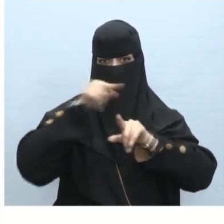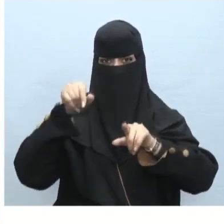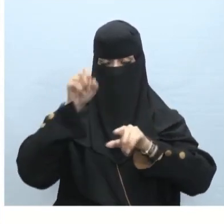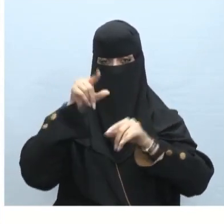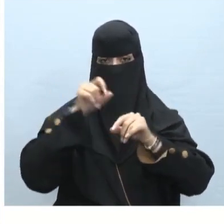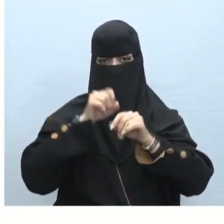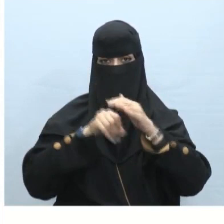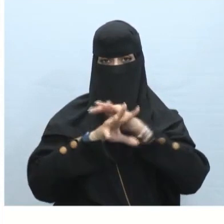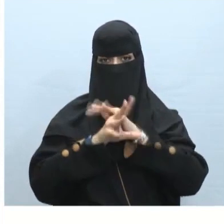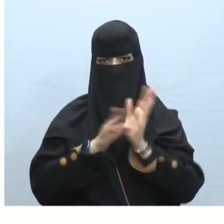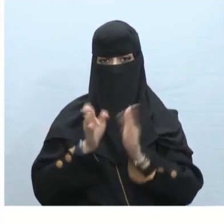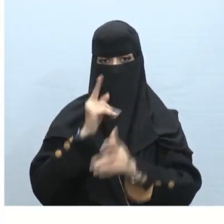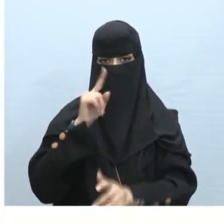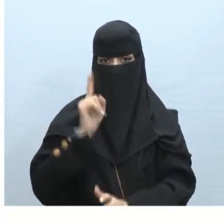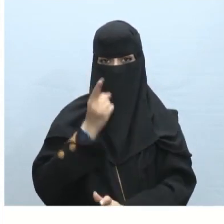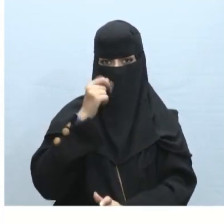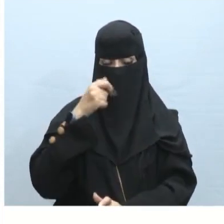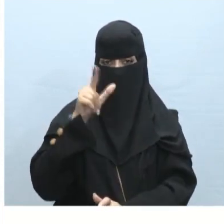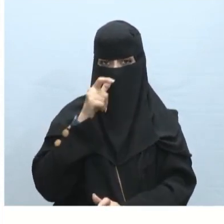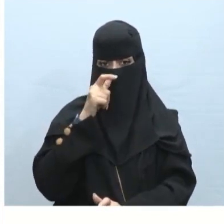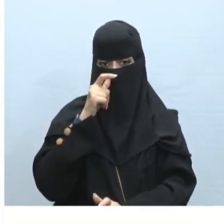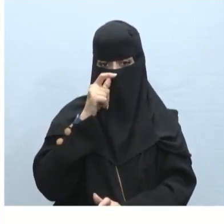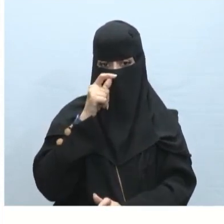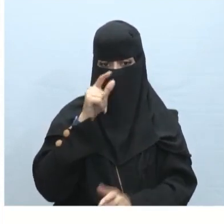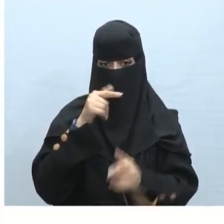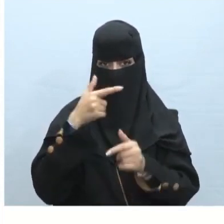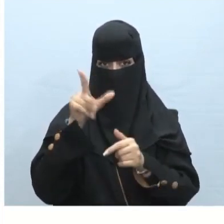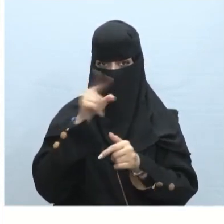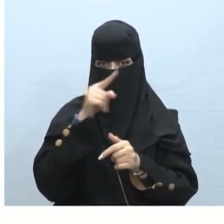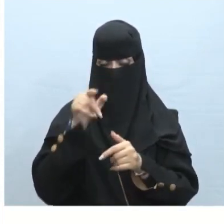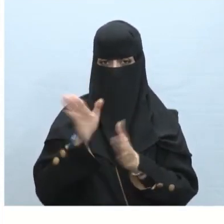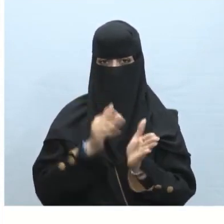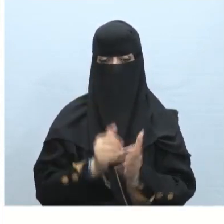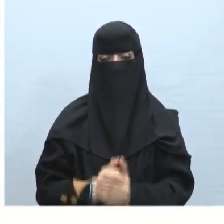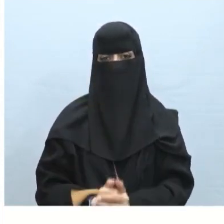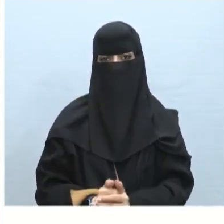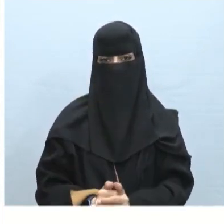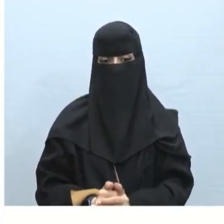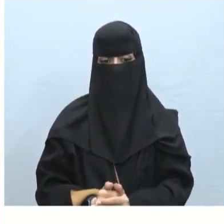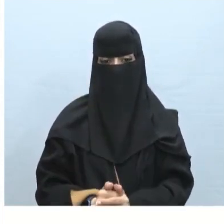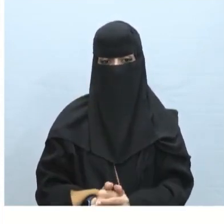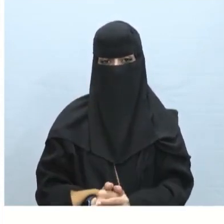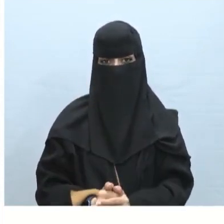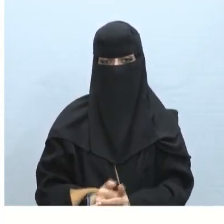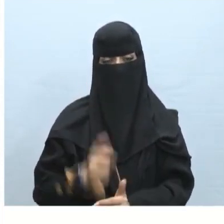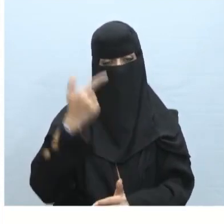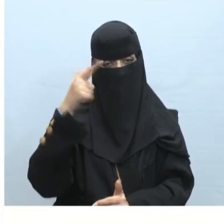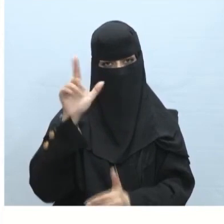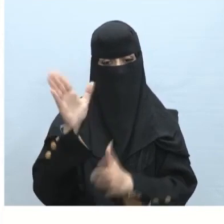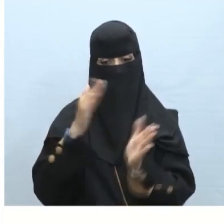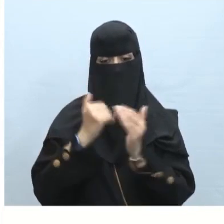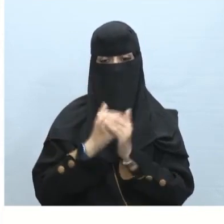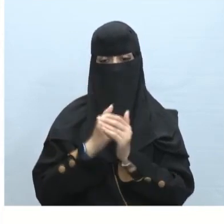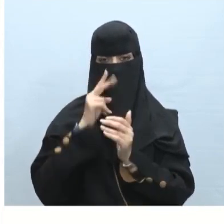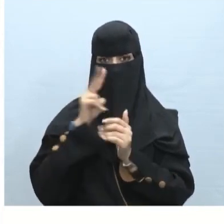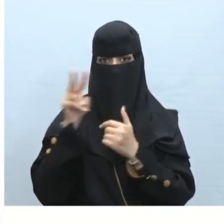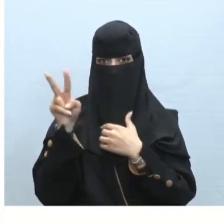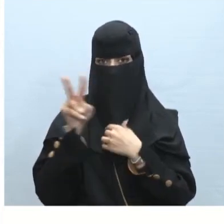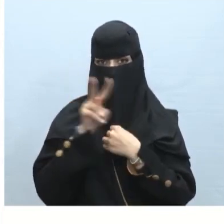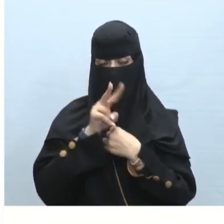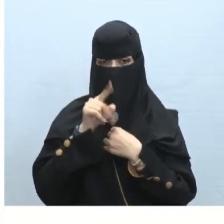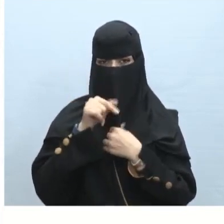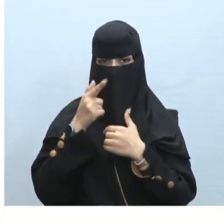باوربوينت في العباره الاولى تستطيع التعديل على المخطط البياني دون ادراجه مره اخرى صحيح